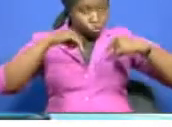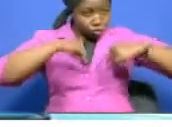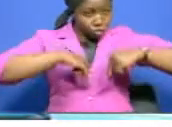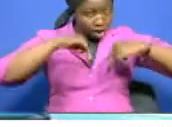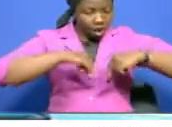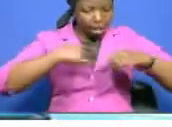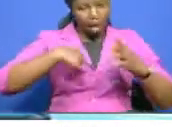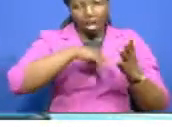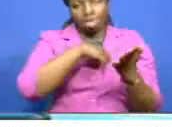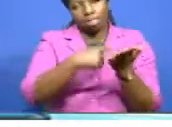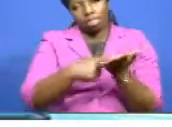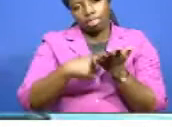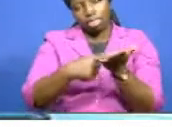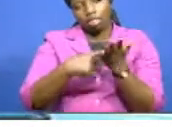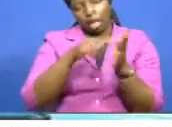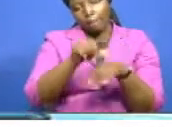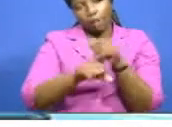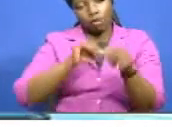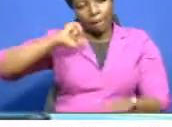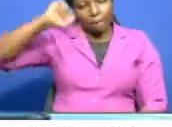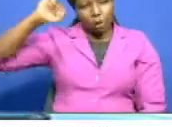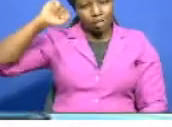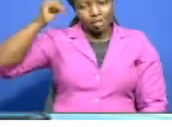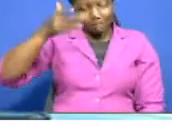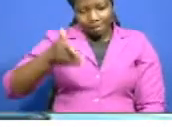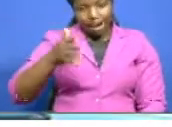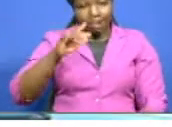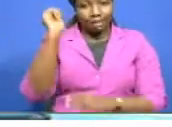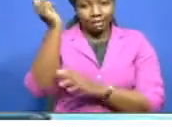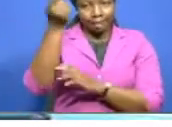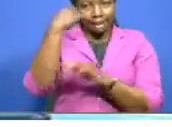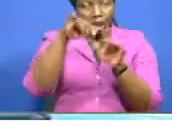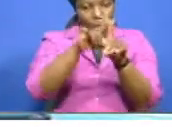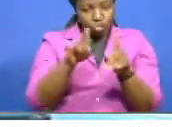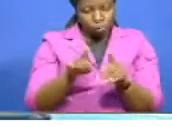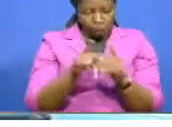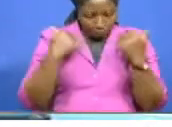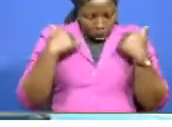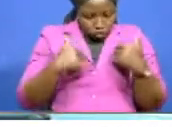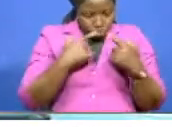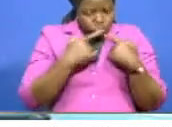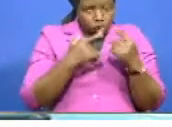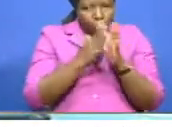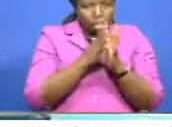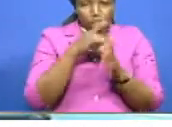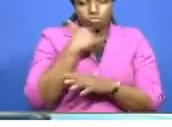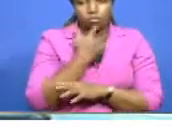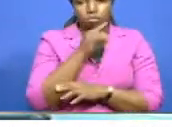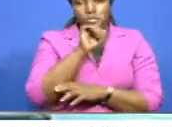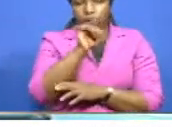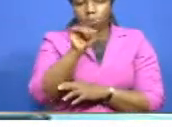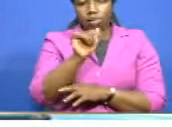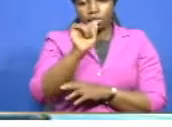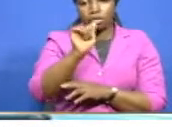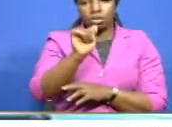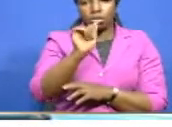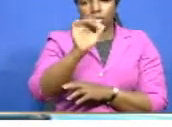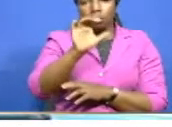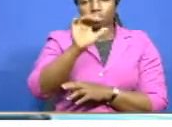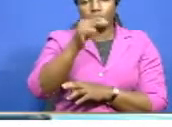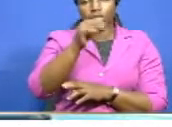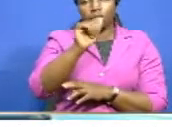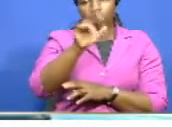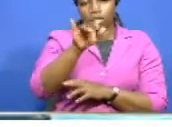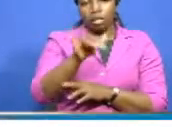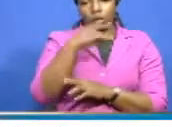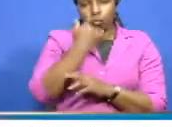tunajadili kuhusiana na hali ya siasa humu nchini, na bila shaka nitakuwa nazungumza naye Zachary Babere ambaye ni mchanganuzi wa